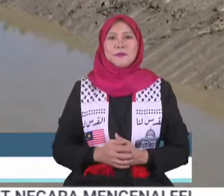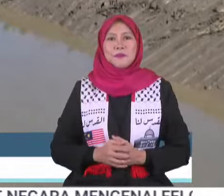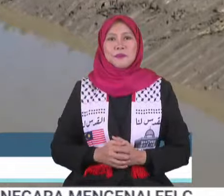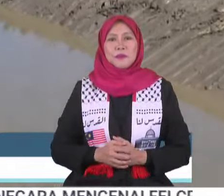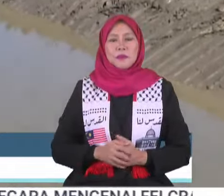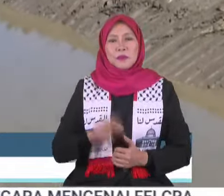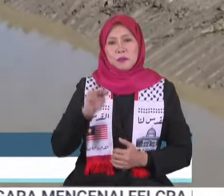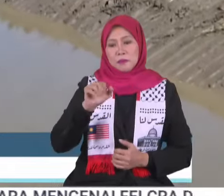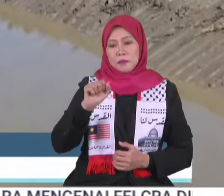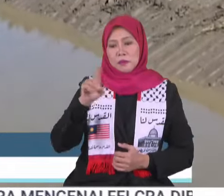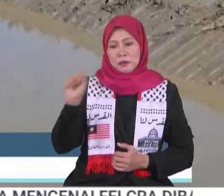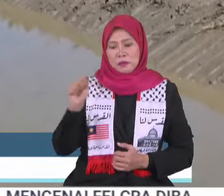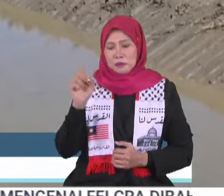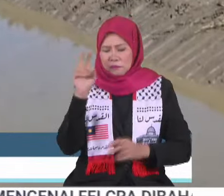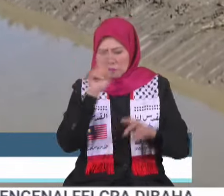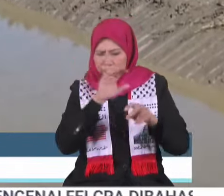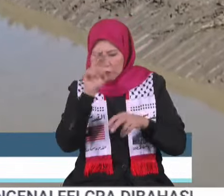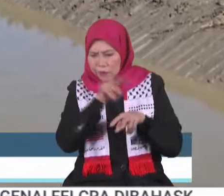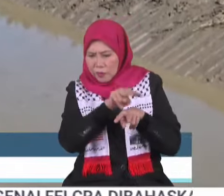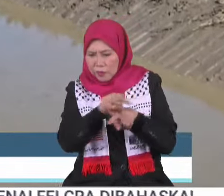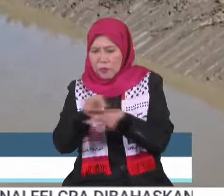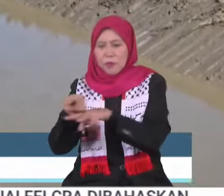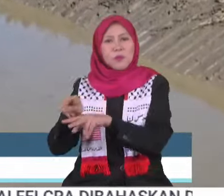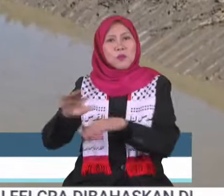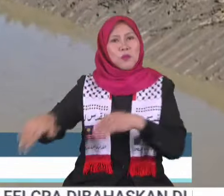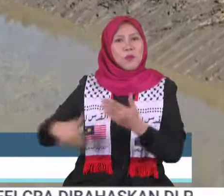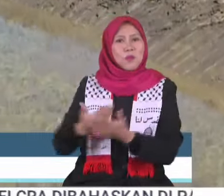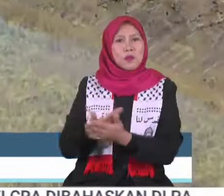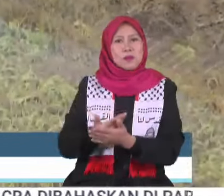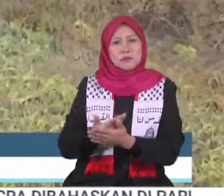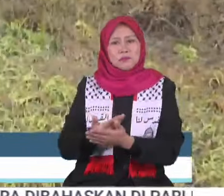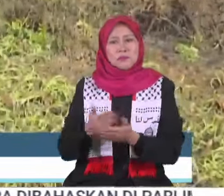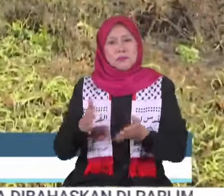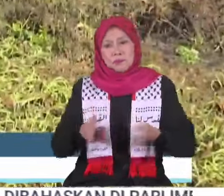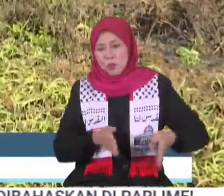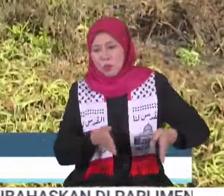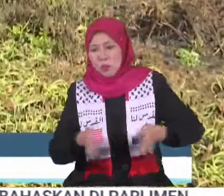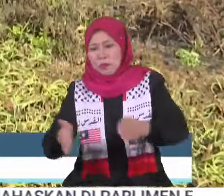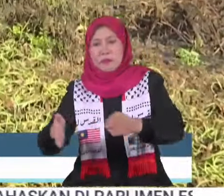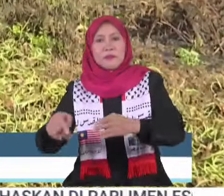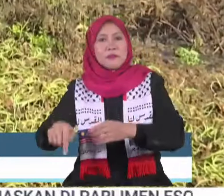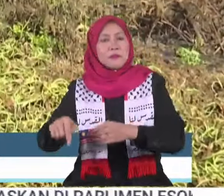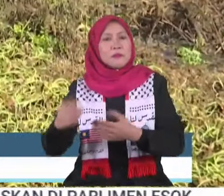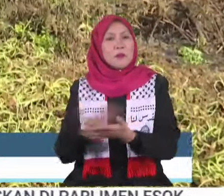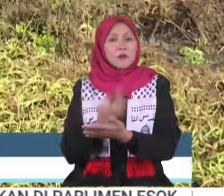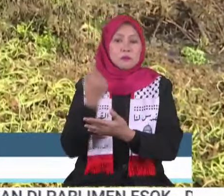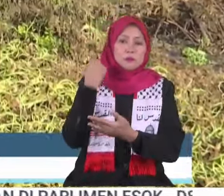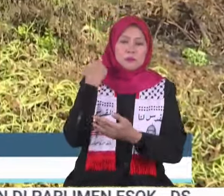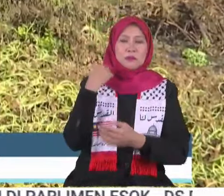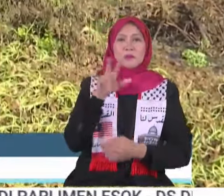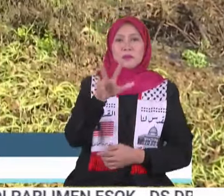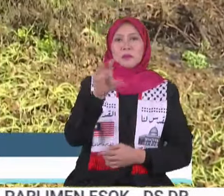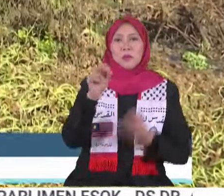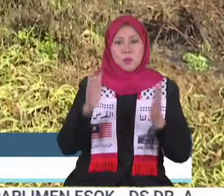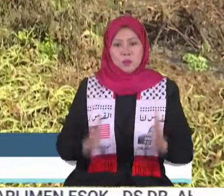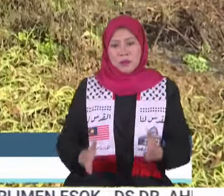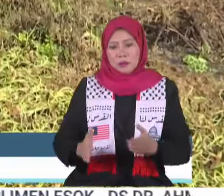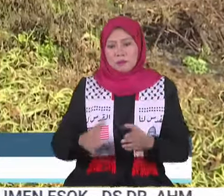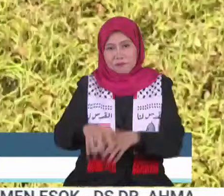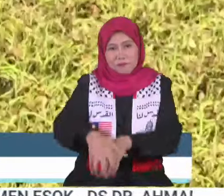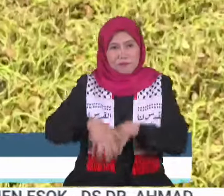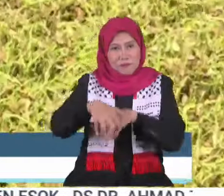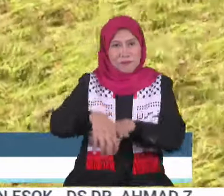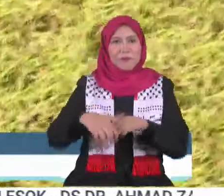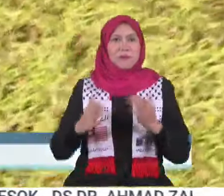Beliau meninjau sistem perparitan MADA di Sungai Pendang, Pendang. Baru-baru ini, kira-kira 30 pesawah di